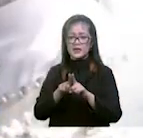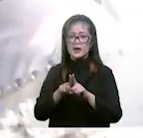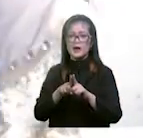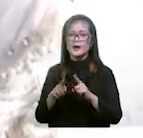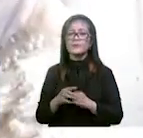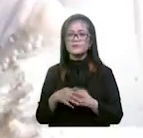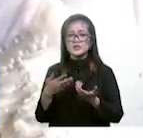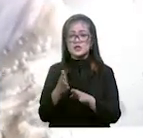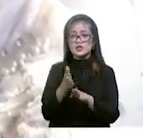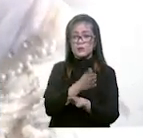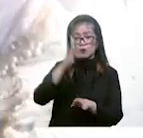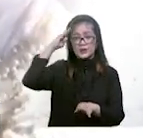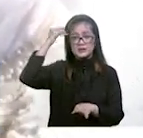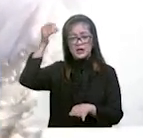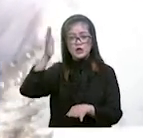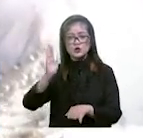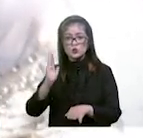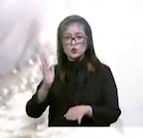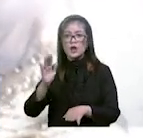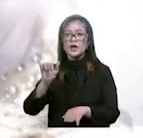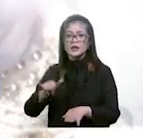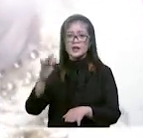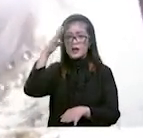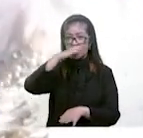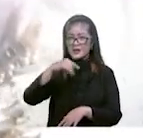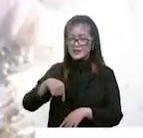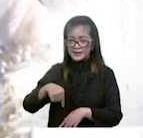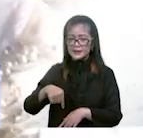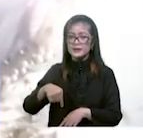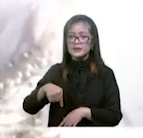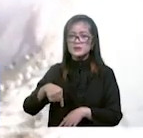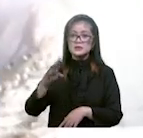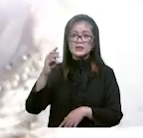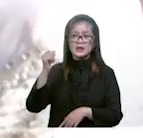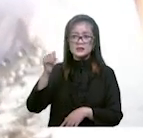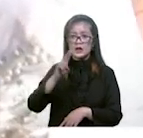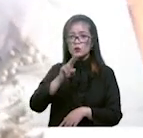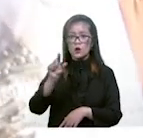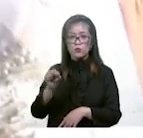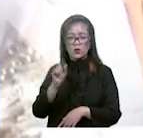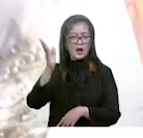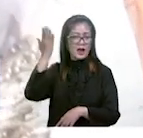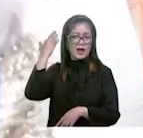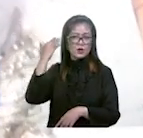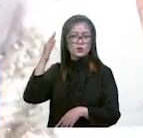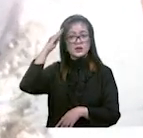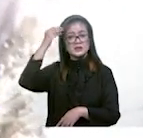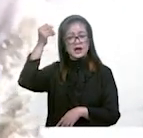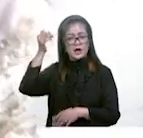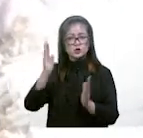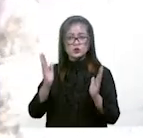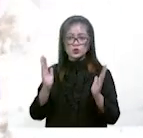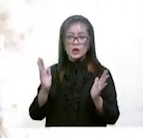udah direncanakan tanggal hari ini ya? Iya, udah. Sudah direncanakan dari 2 bulan yang lalu. Belakang sudah sempat kemarin